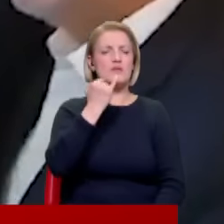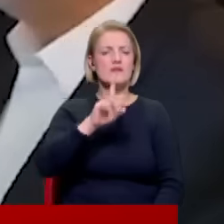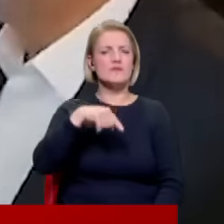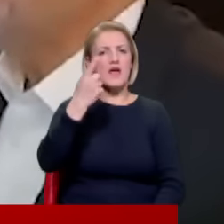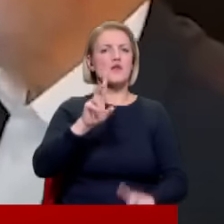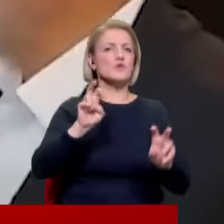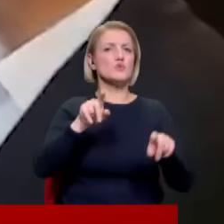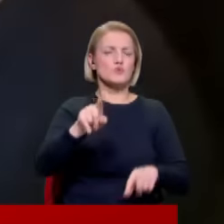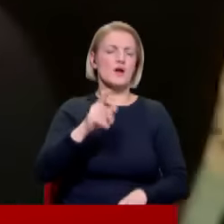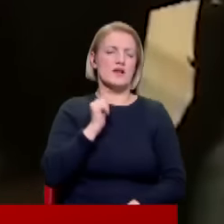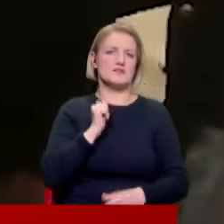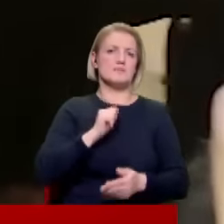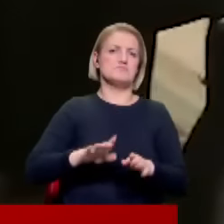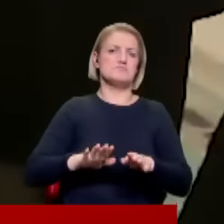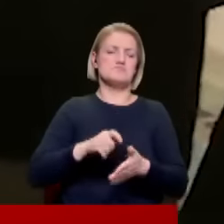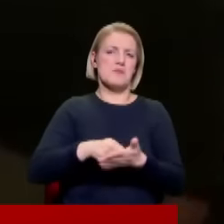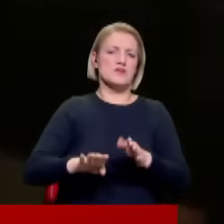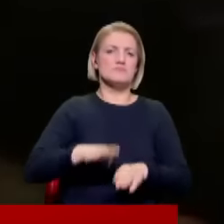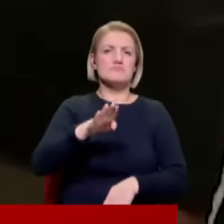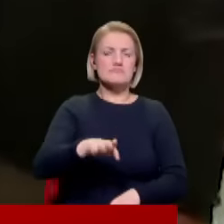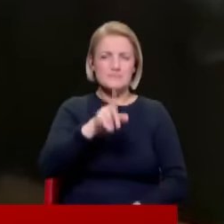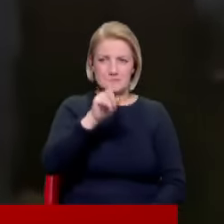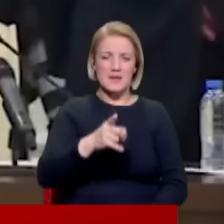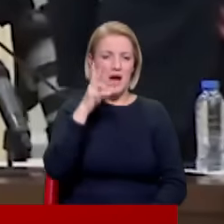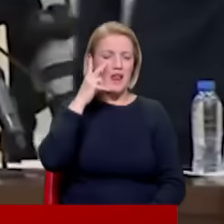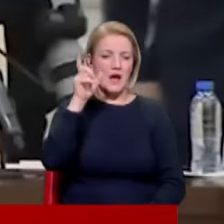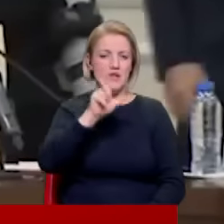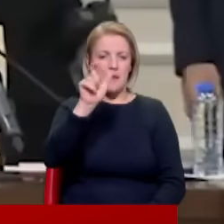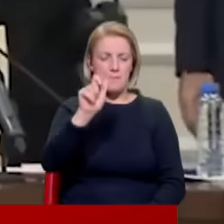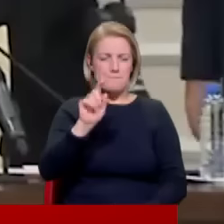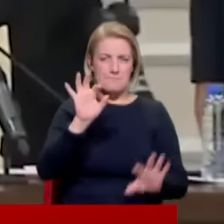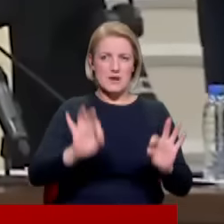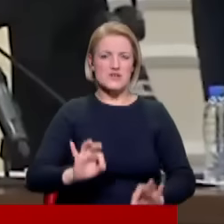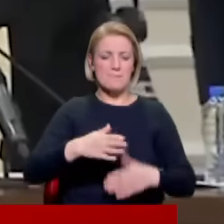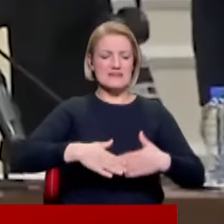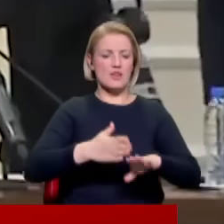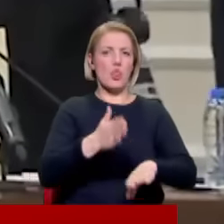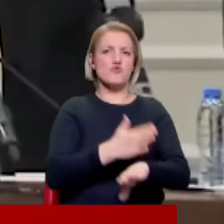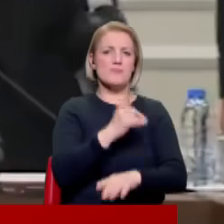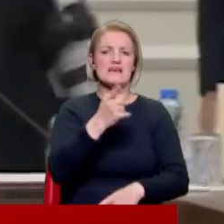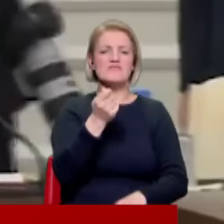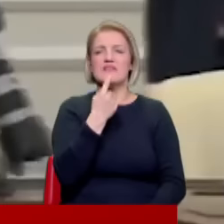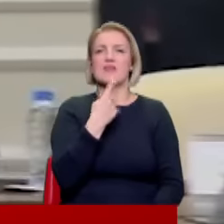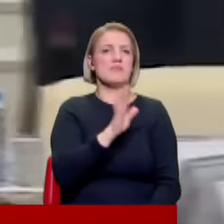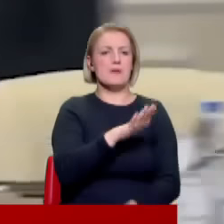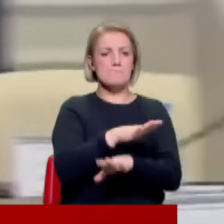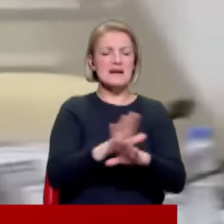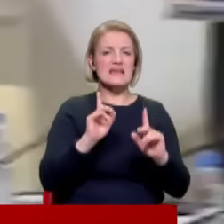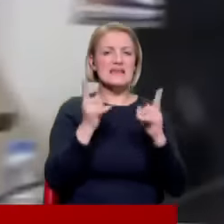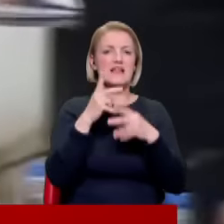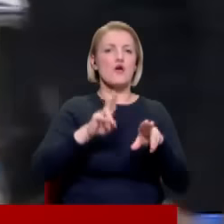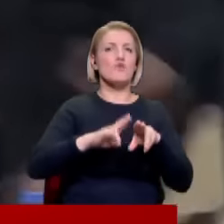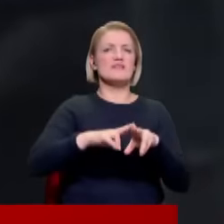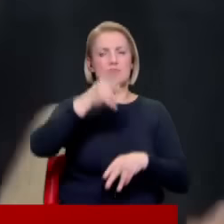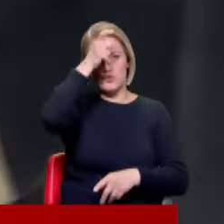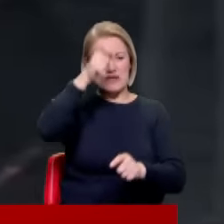gündemde asgari ücretti. 3 işçi konfederasyonu da Aralık ayında başlayacak asgari ücret pazarlığından önce bir rakam vermedi. Masada yetkili